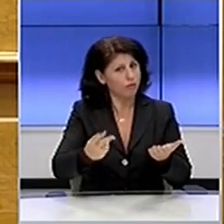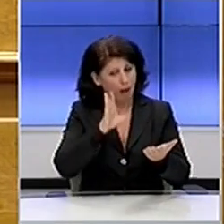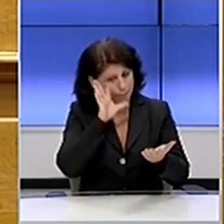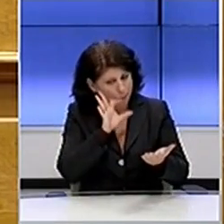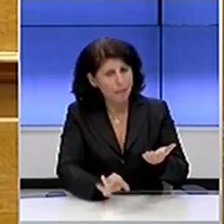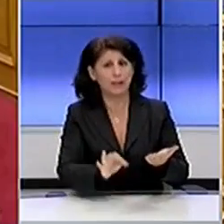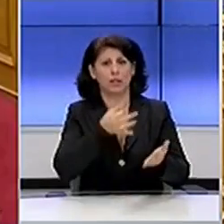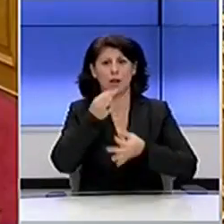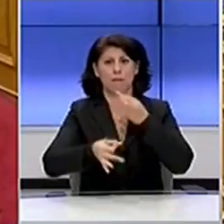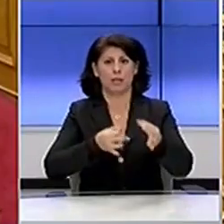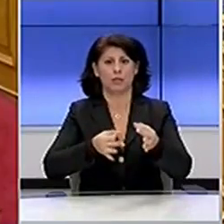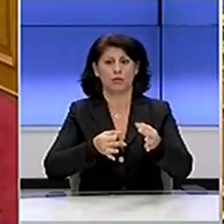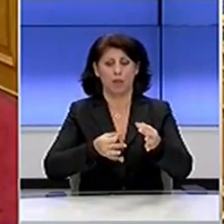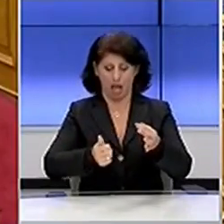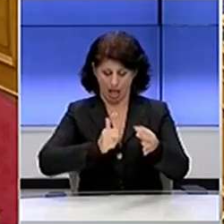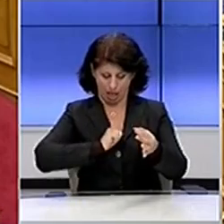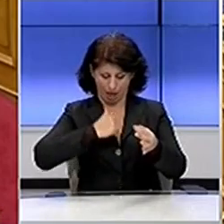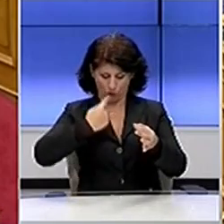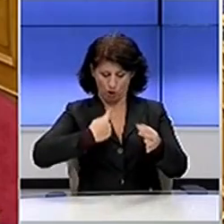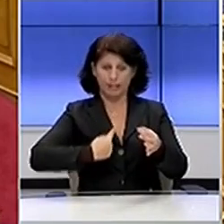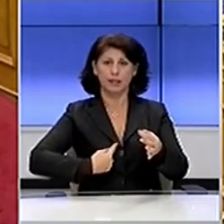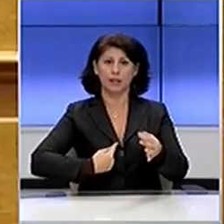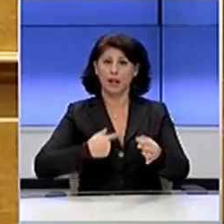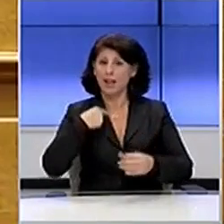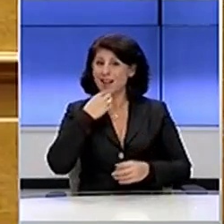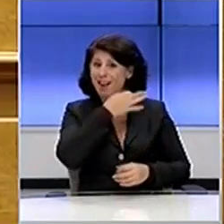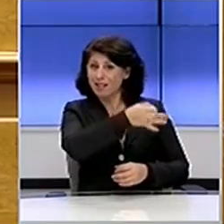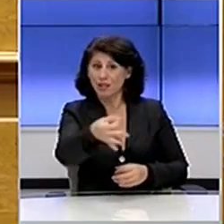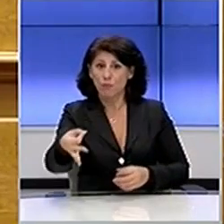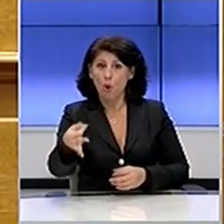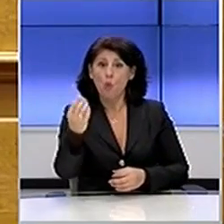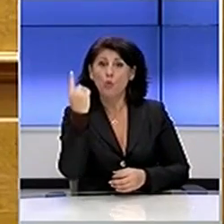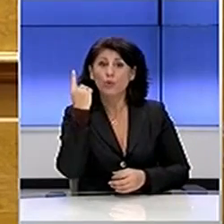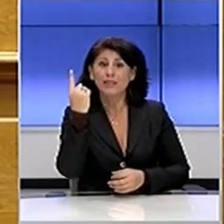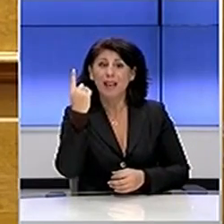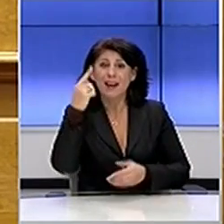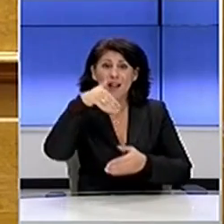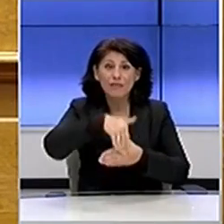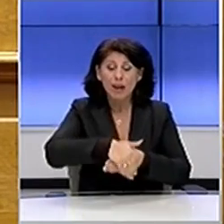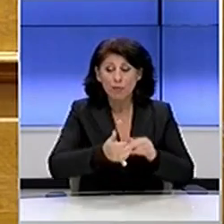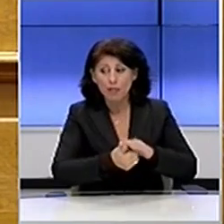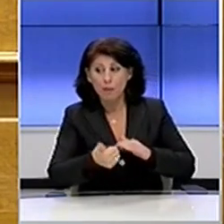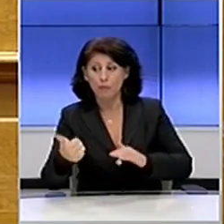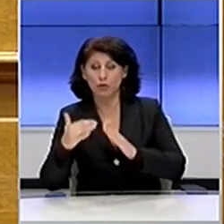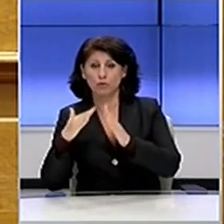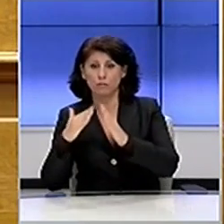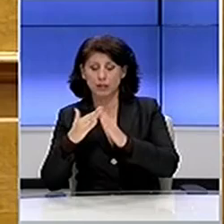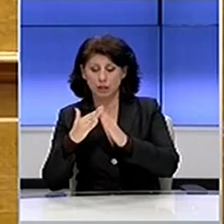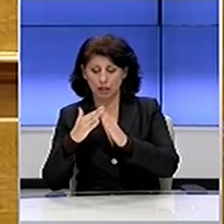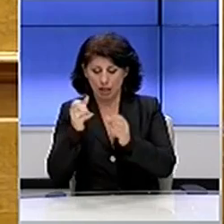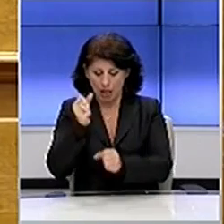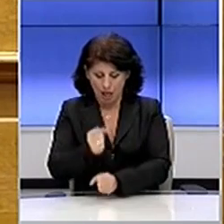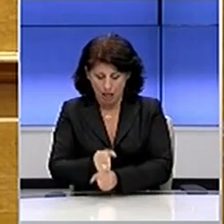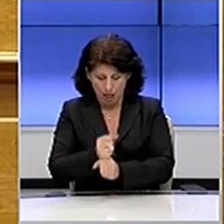αυτοκριτικής. Θέλω να ξέρετε ότι δεν υπάρχει ένα βράδυ το οποίο δεν θα γυρίσω σπίτι μου και δεν θα